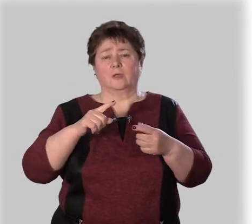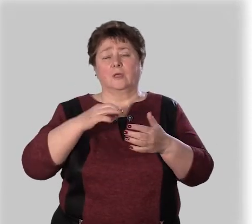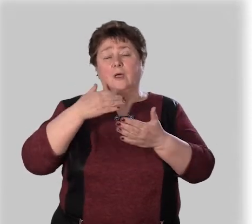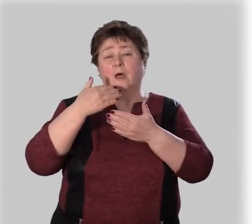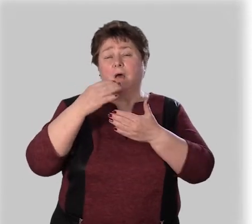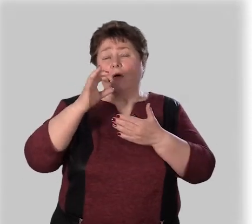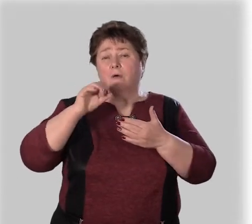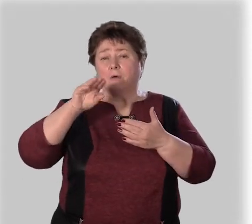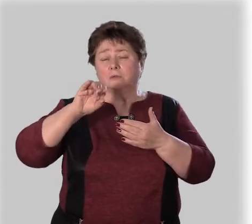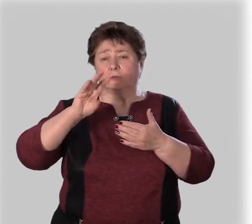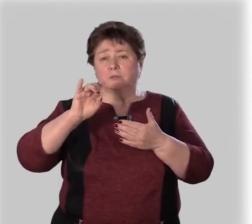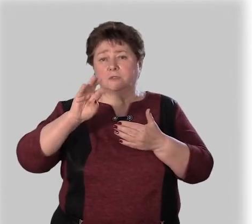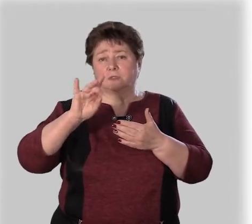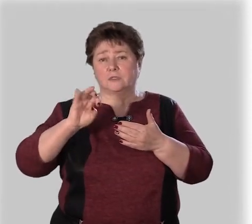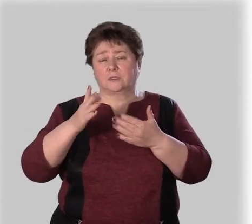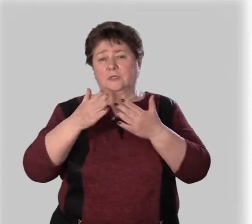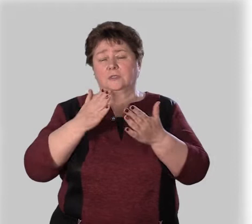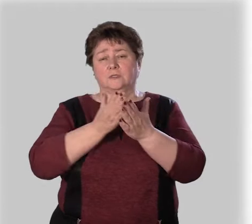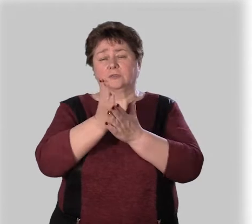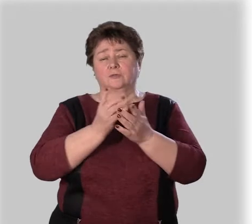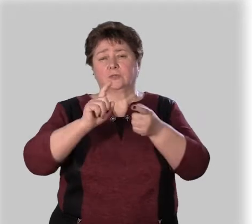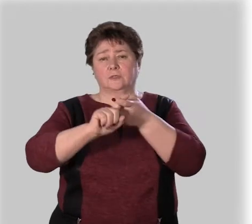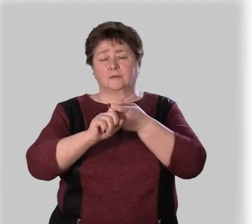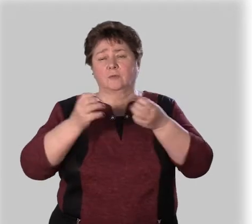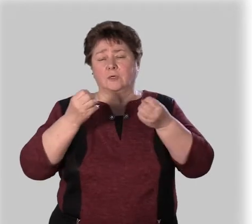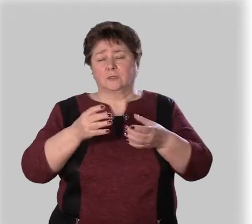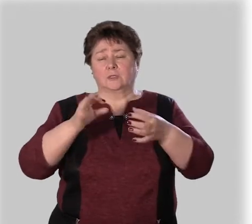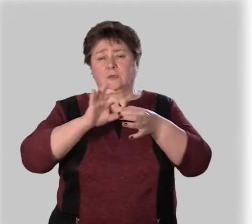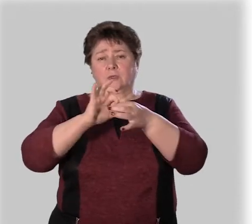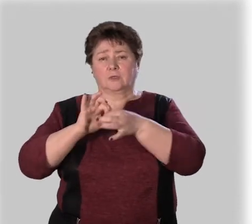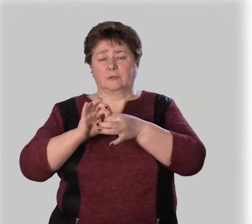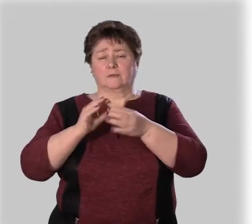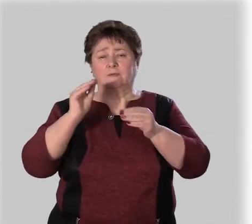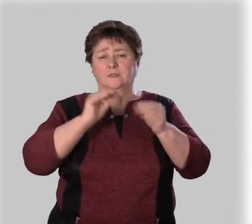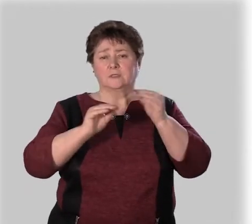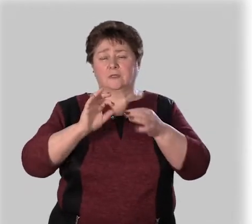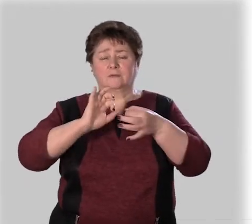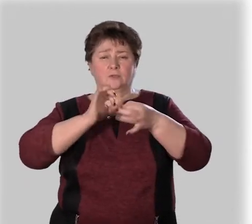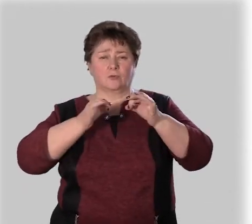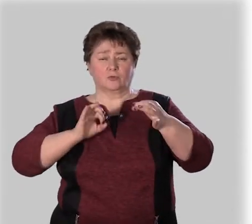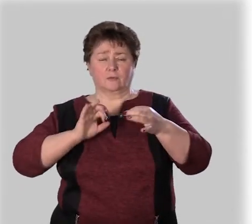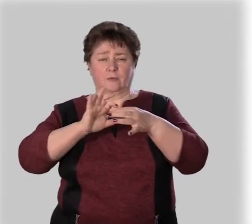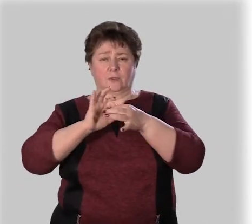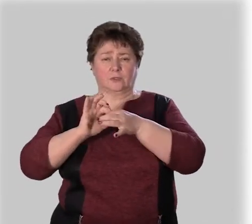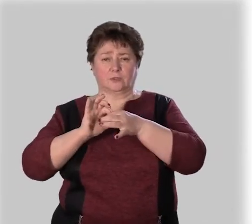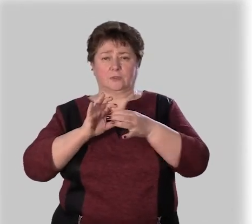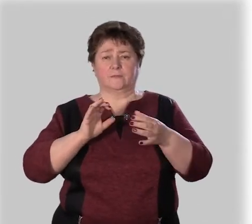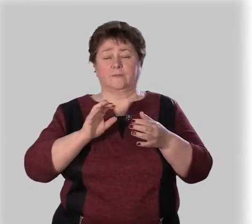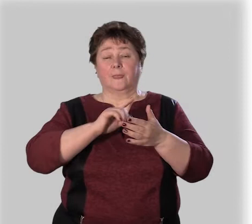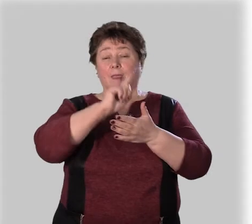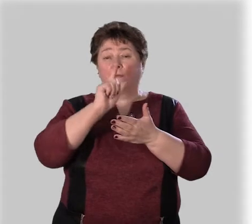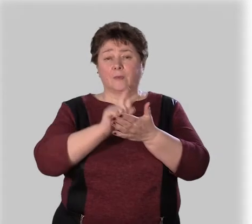другие – относительные, если они служат для связи простых предложений в составе сложного.